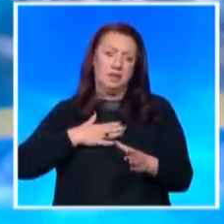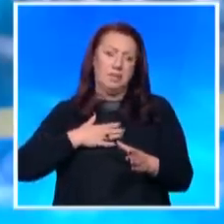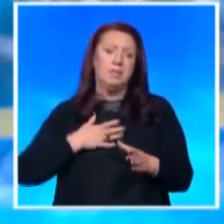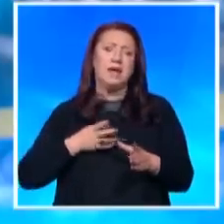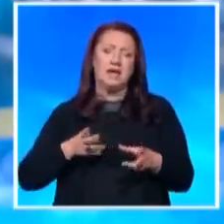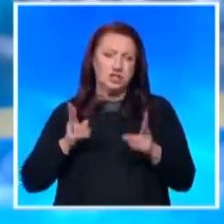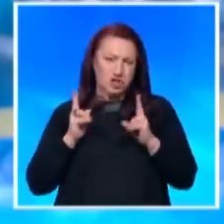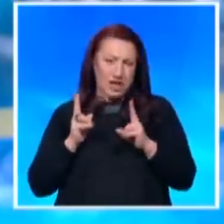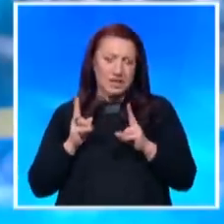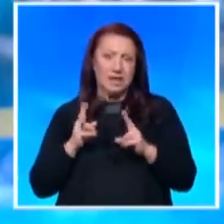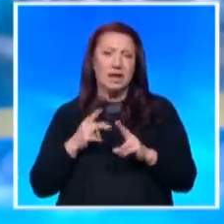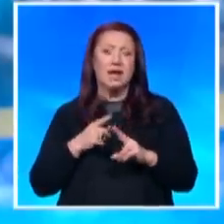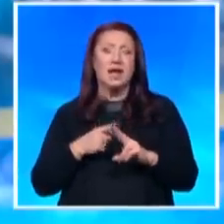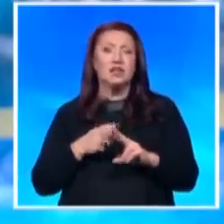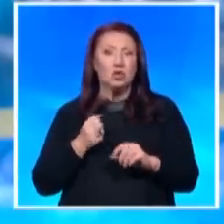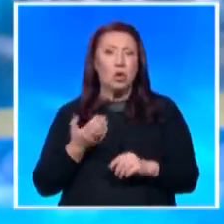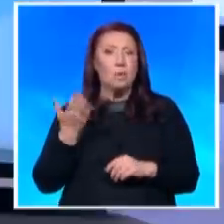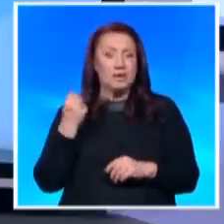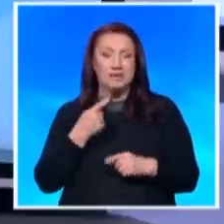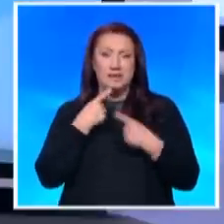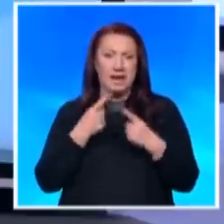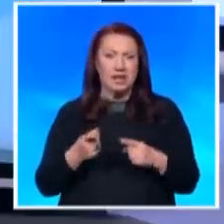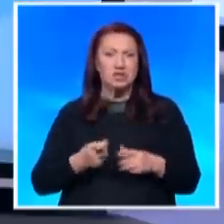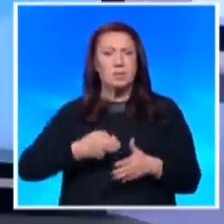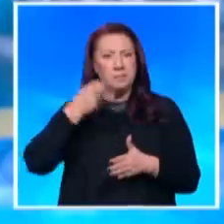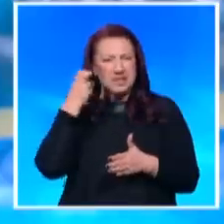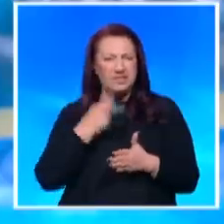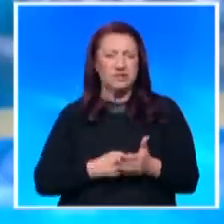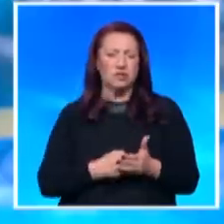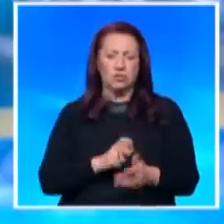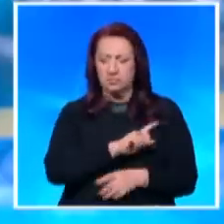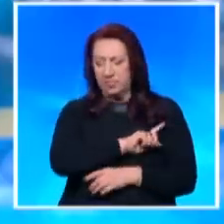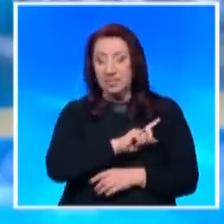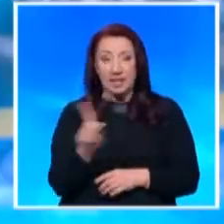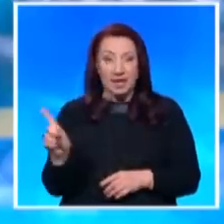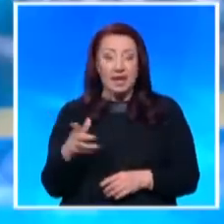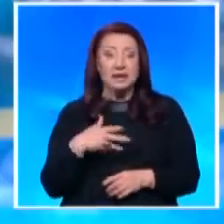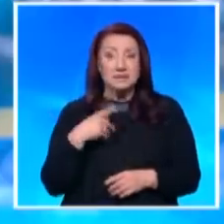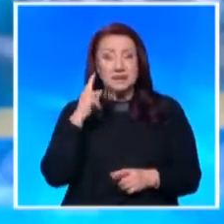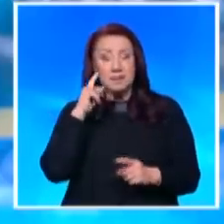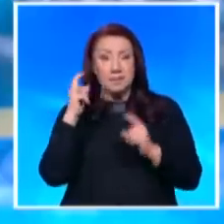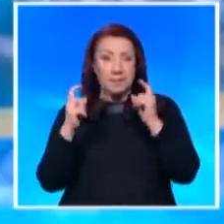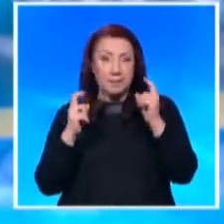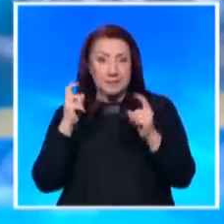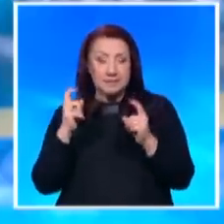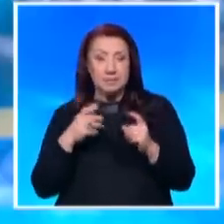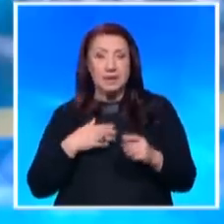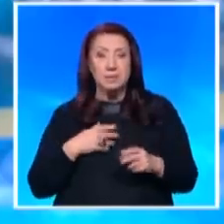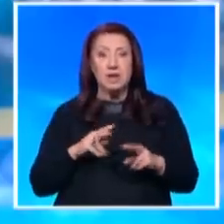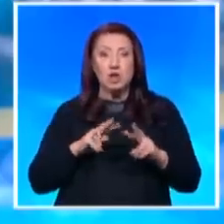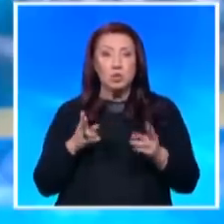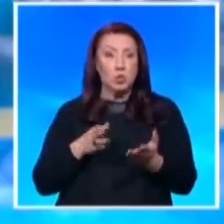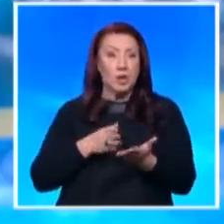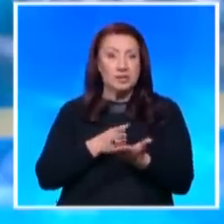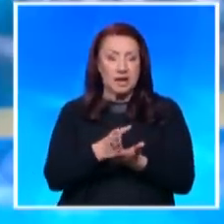въртим. Но преди да кажем твърдо не, искам да мислиме. Да мислиме дали има някакъв друг вариант, освен да дадем